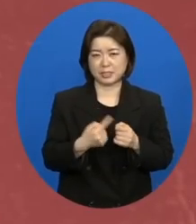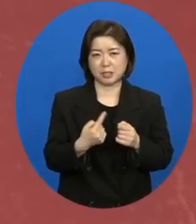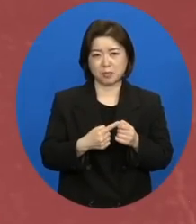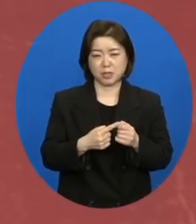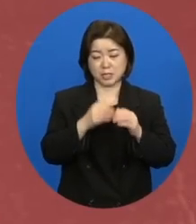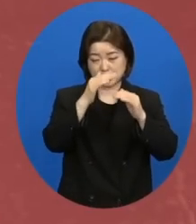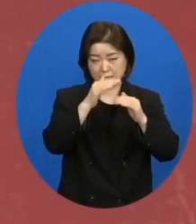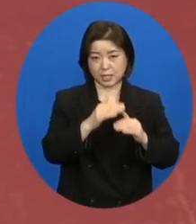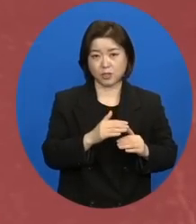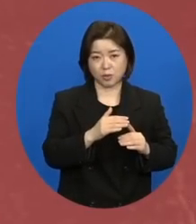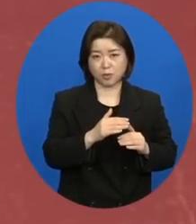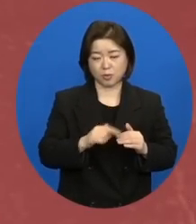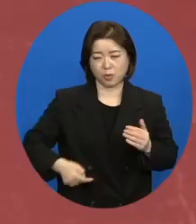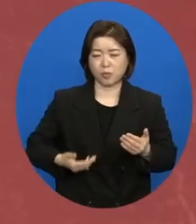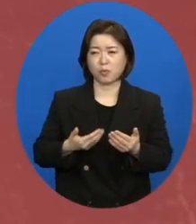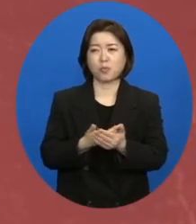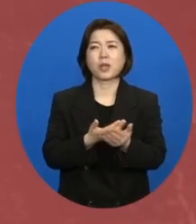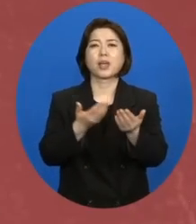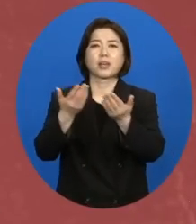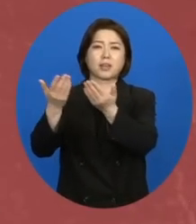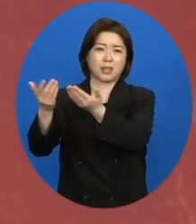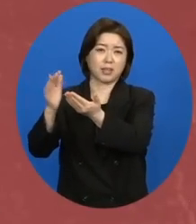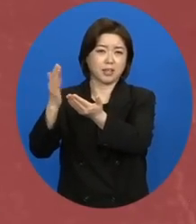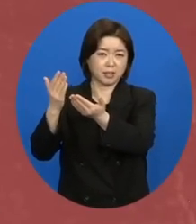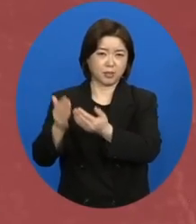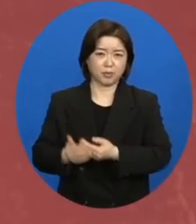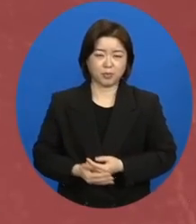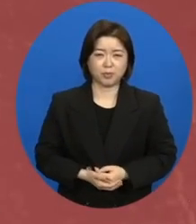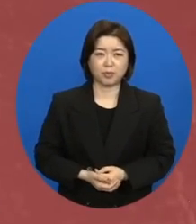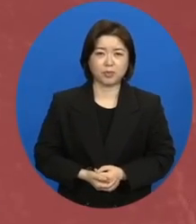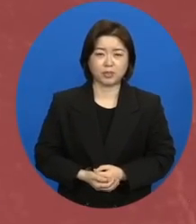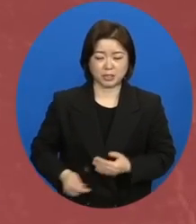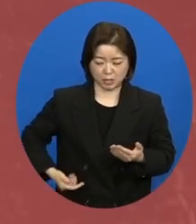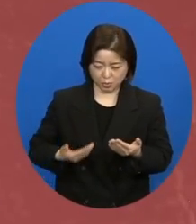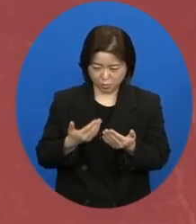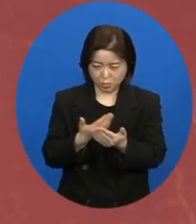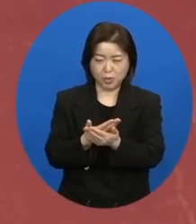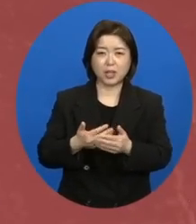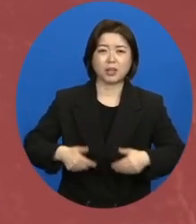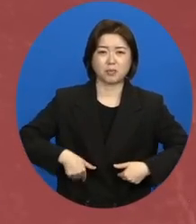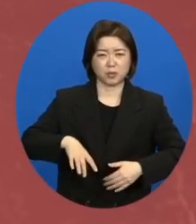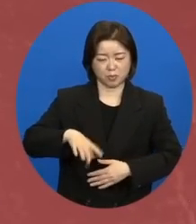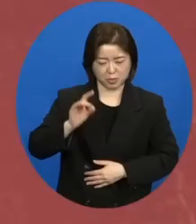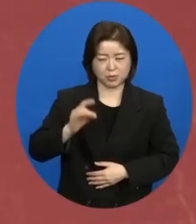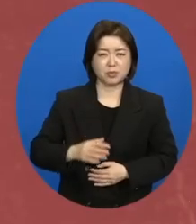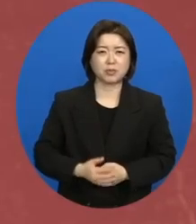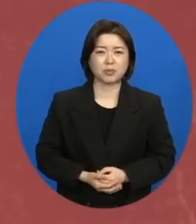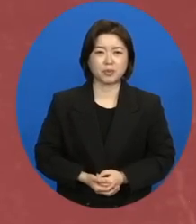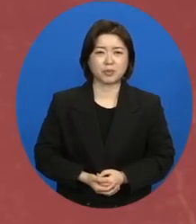내용의 기도는 회개해요. 회개. 회개를 하셔야 돼요. 먼저.